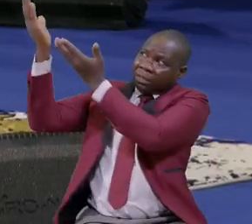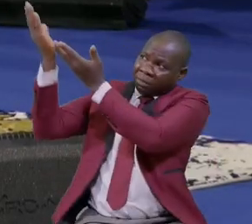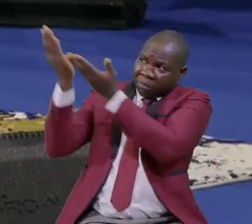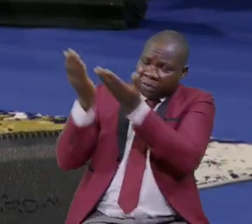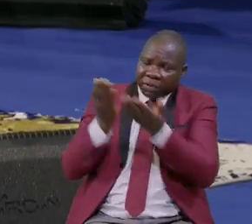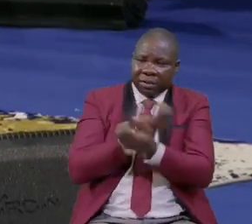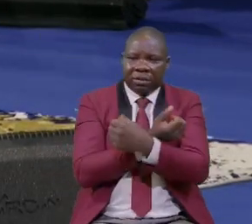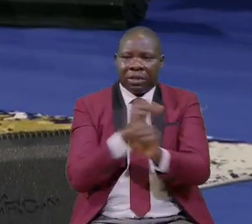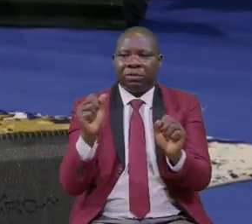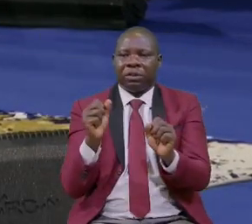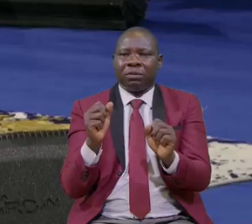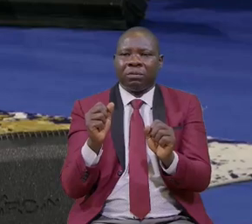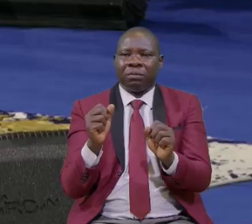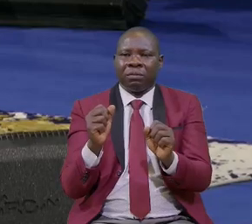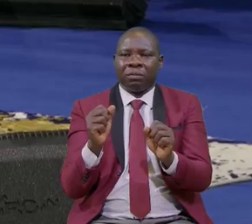source de salut. »